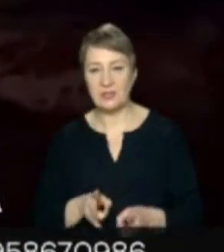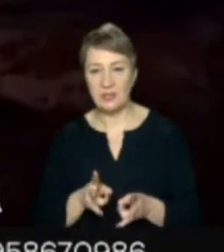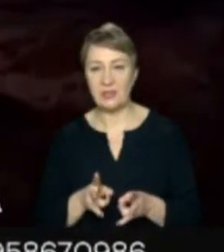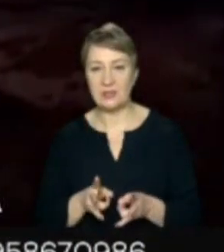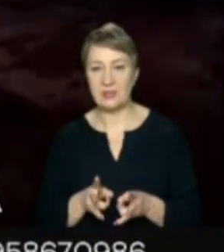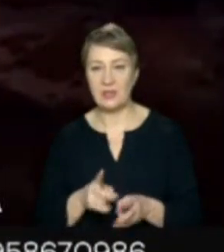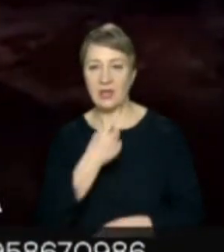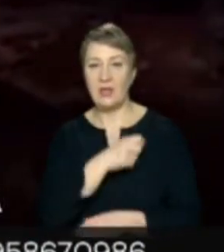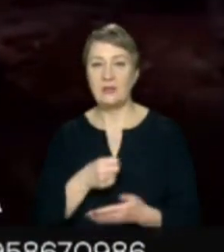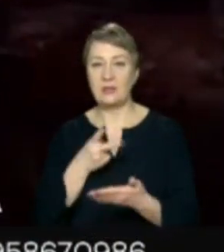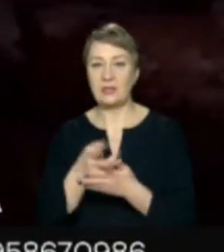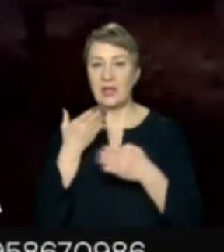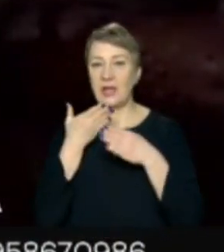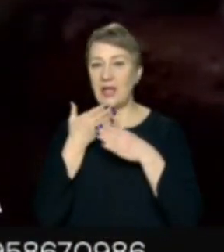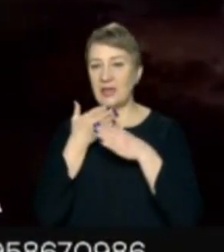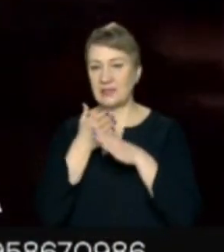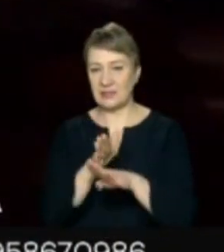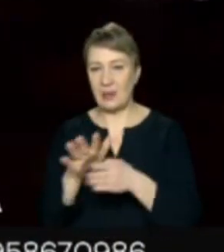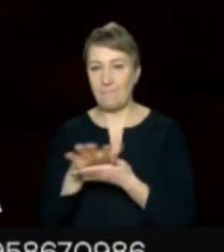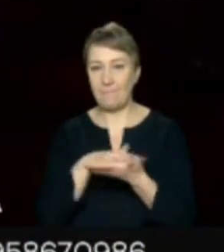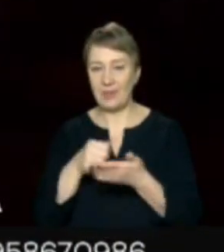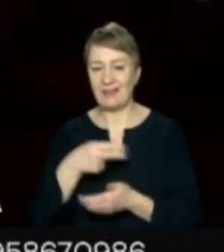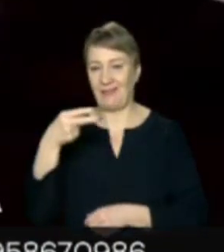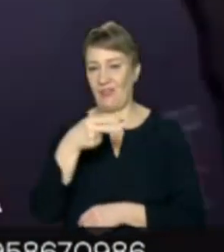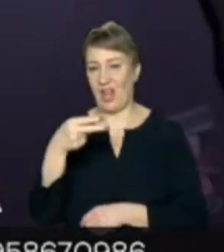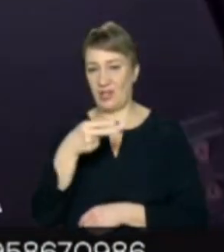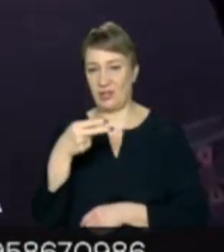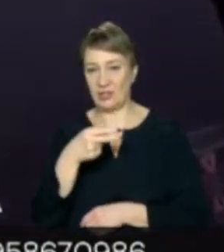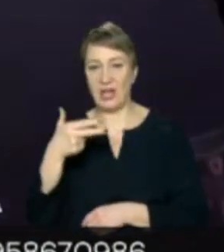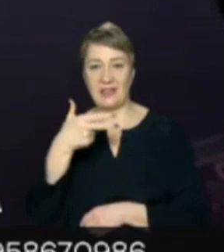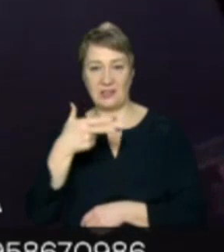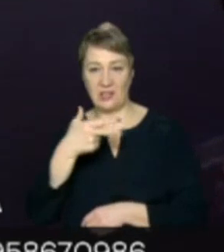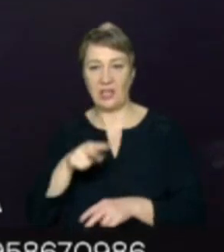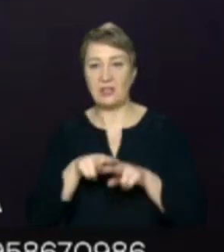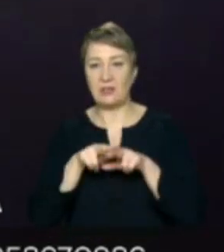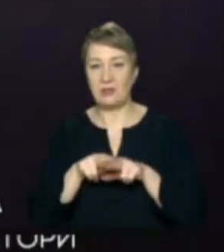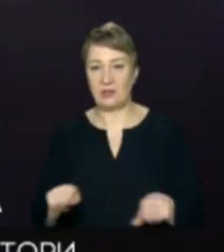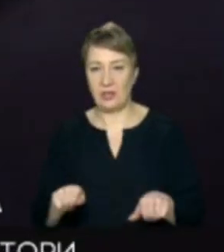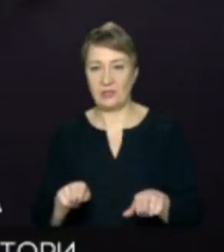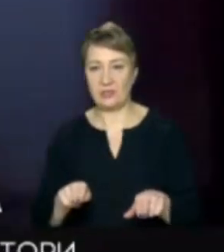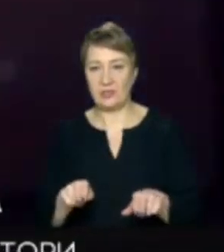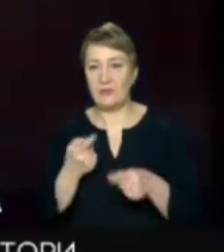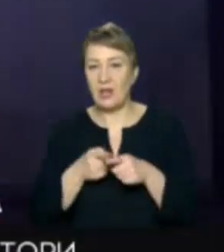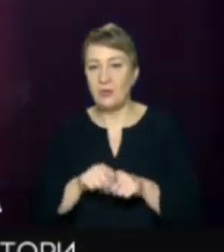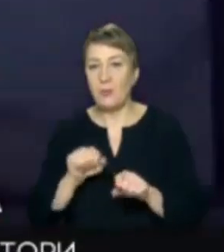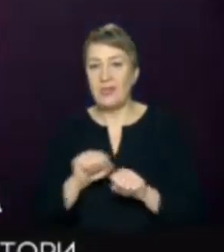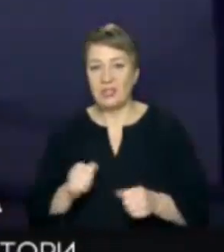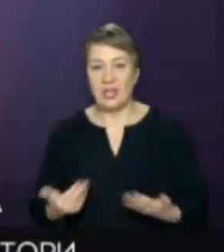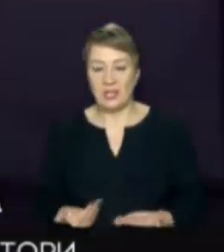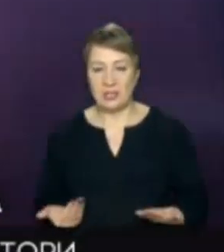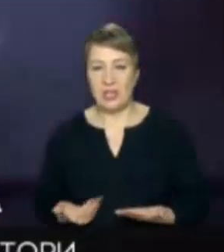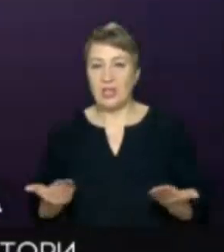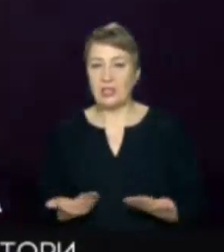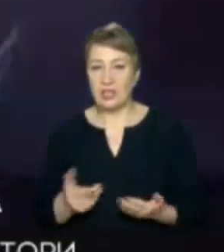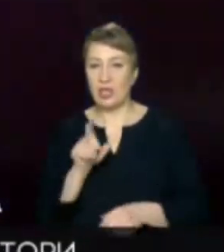эвакуированы, разбиты 2 этажа полностью. 3-й этаж тоже уже в состоянии, в котором нельзя жить. Здесь жили люди.